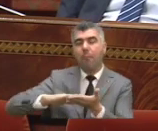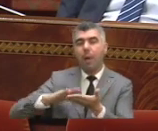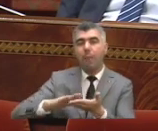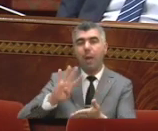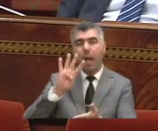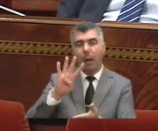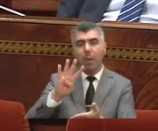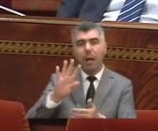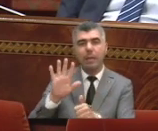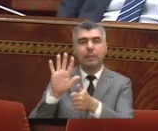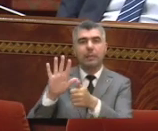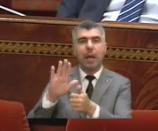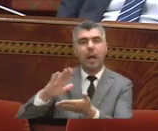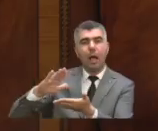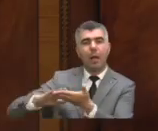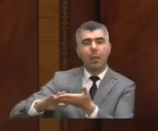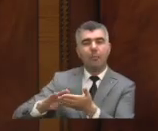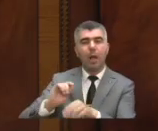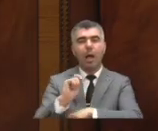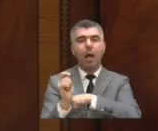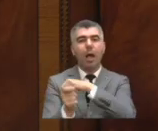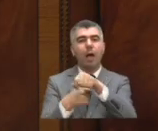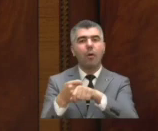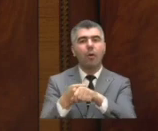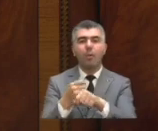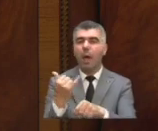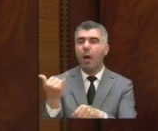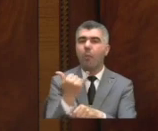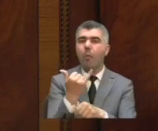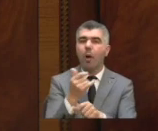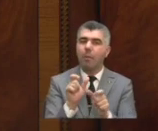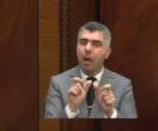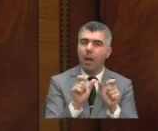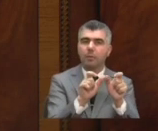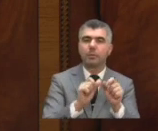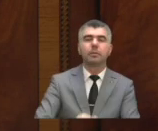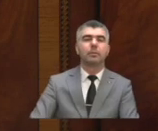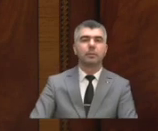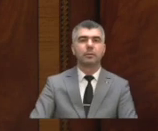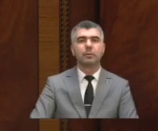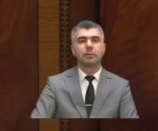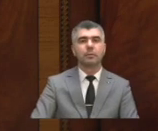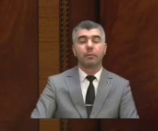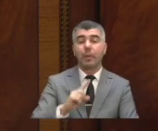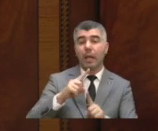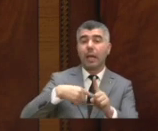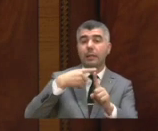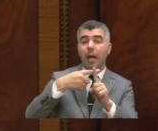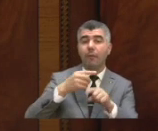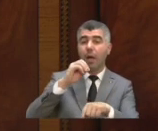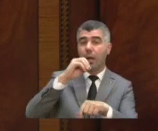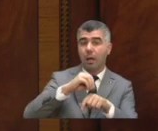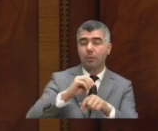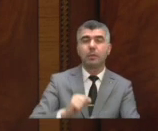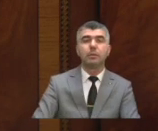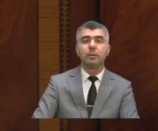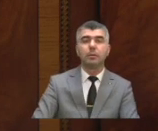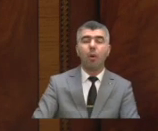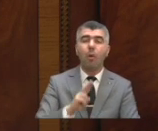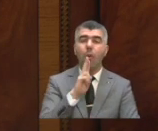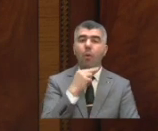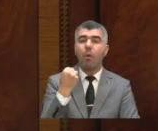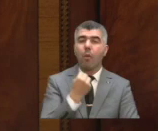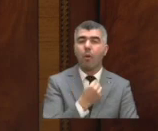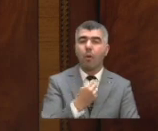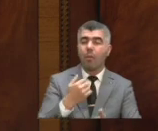وست سنوات في العالم القروي على وجه الخصوص اضافه الى ذك ستعمل الحكومه